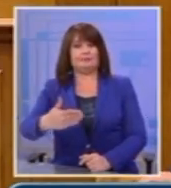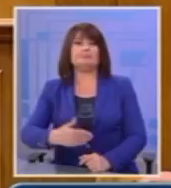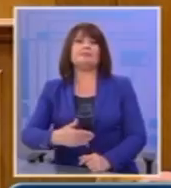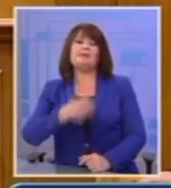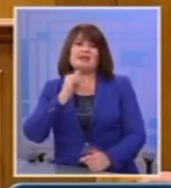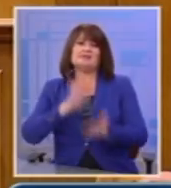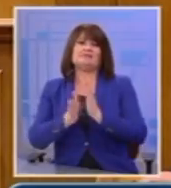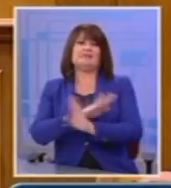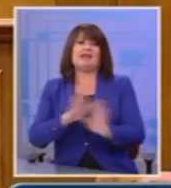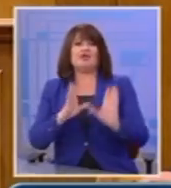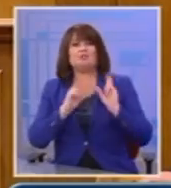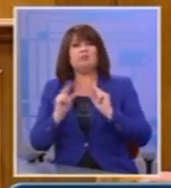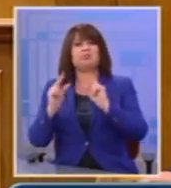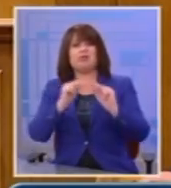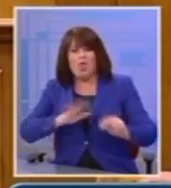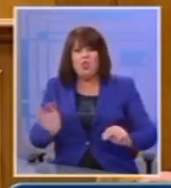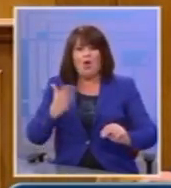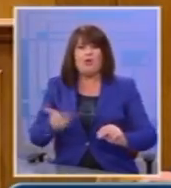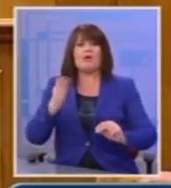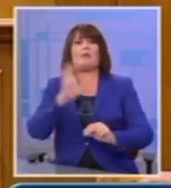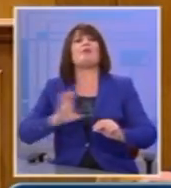οριστικού τέλους της συζήτησης περί Brexit.